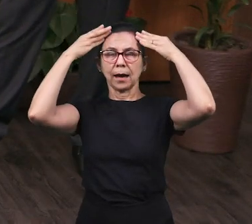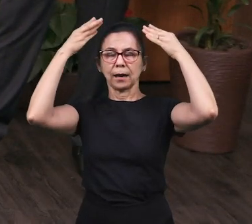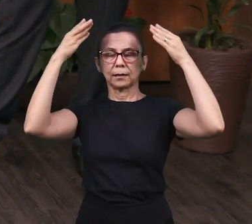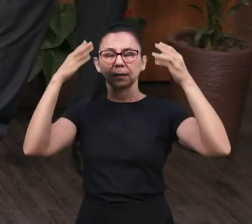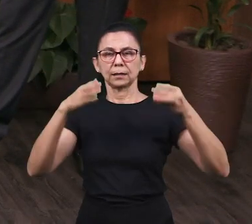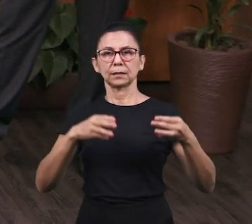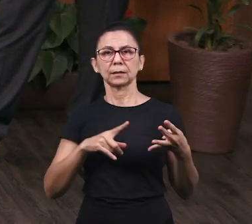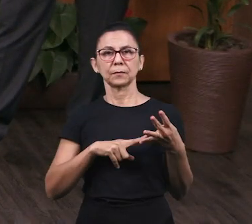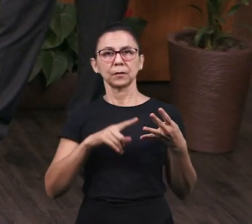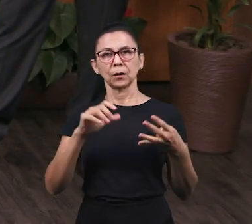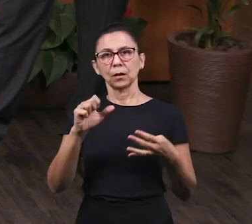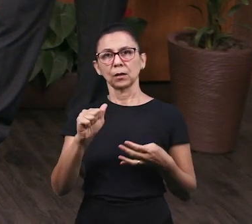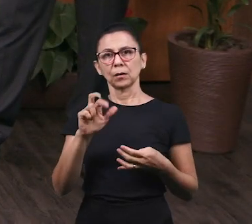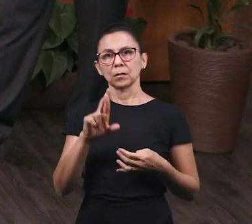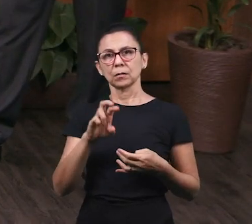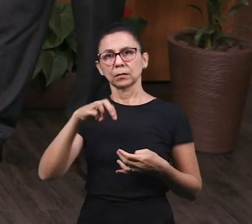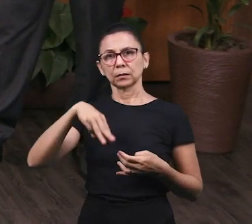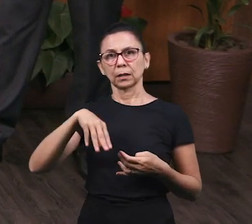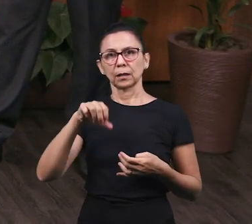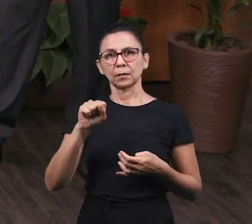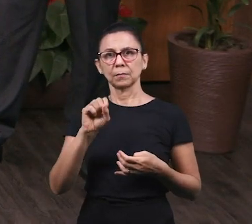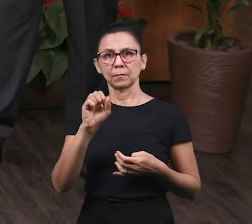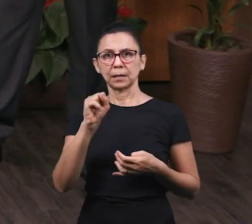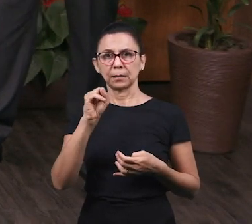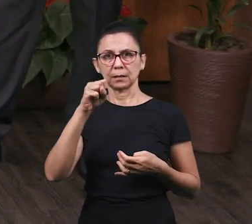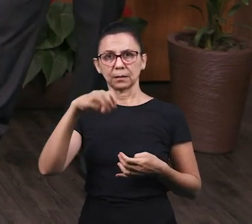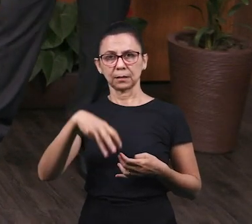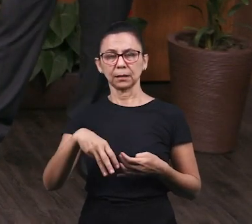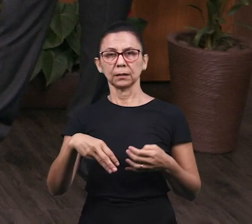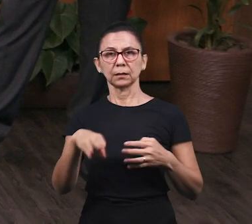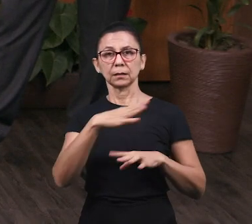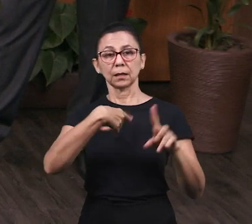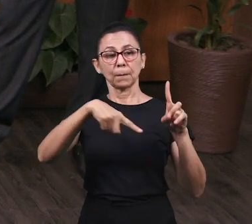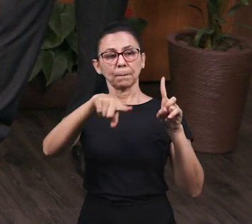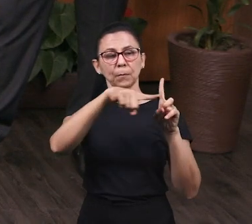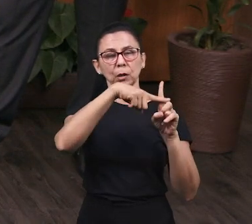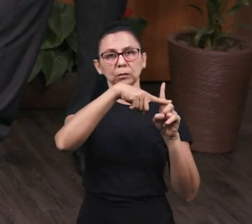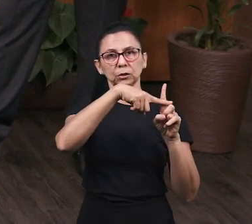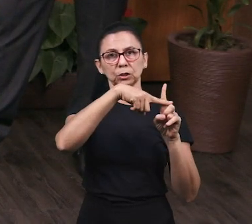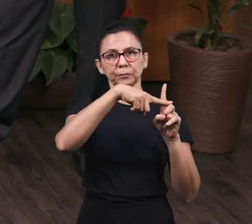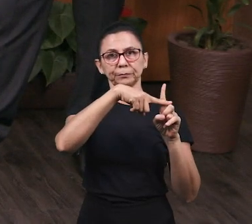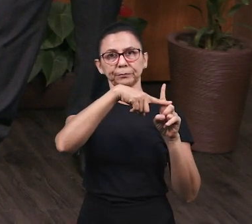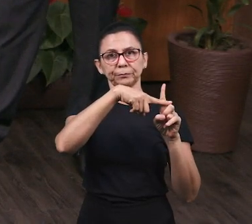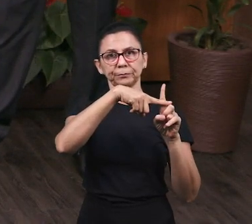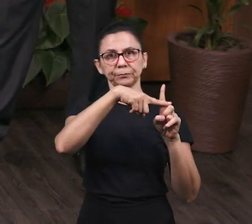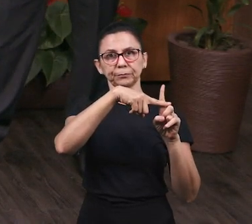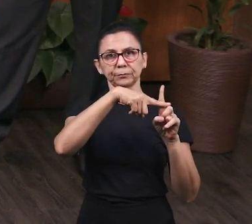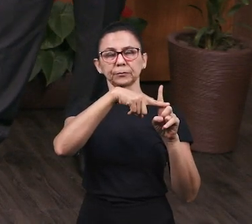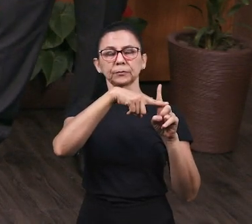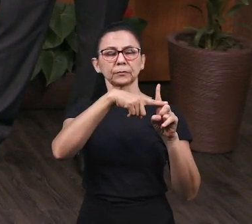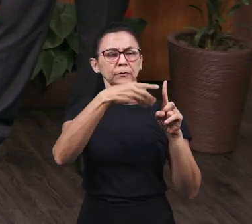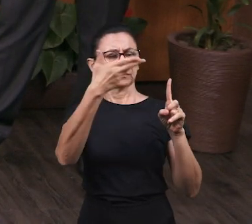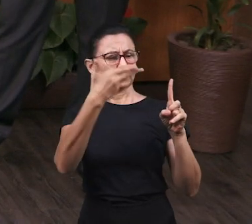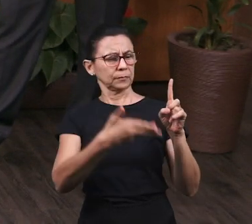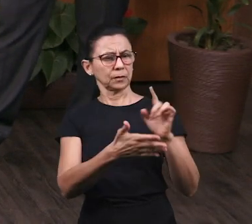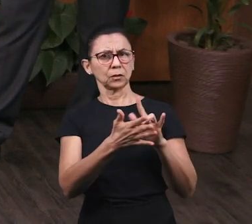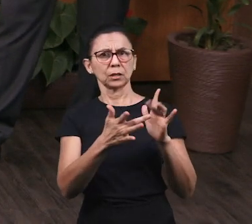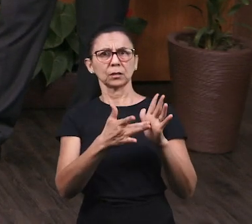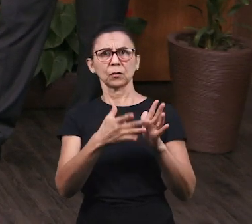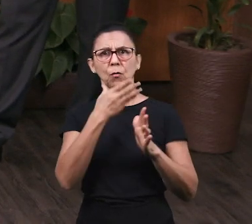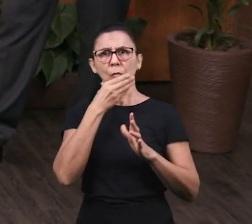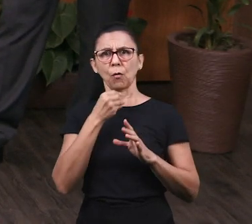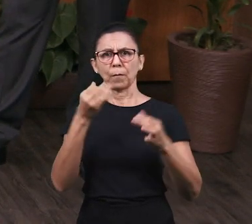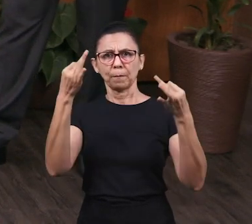le cramoisi du sacrifice du Seigneur Jésus. Jésus, l'homme parfait, le Fils de